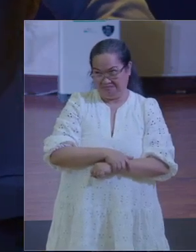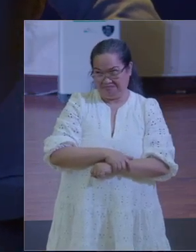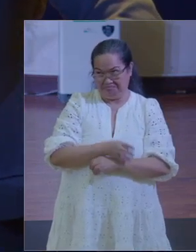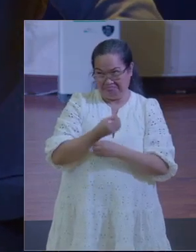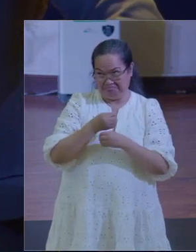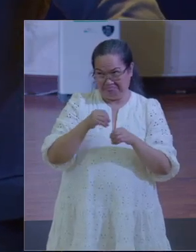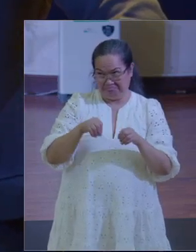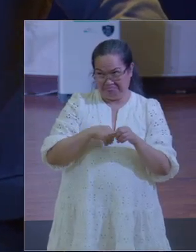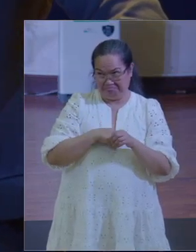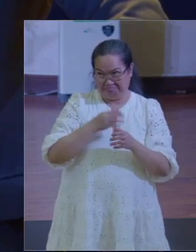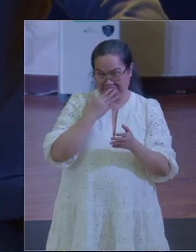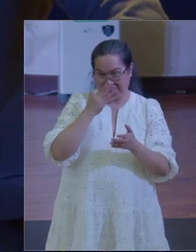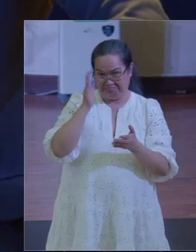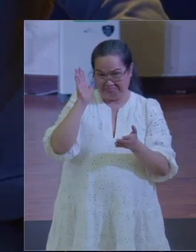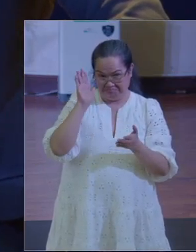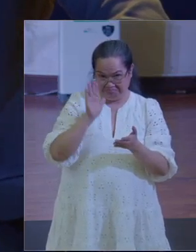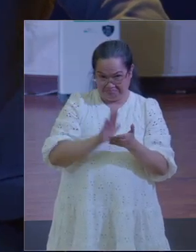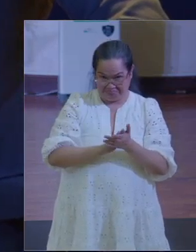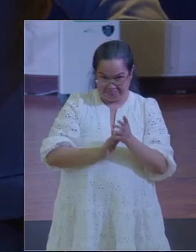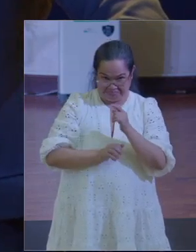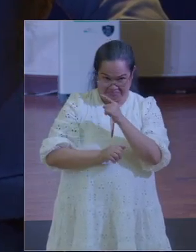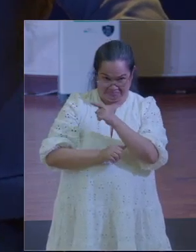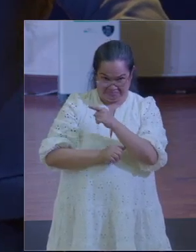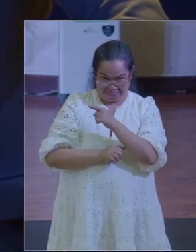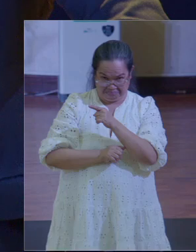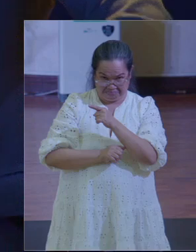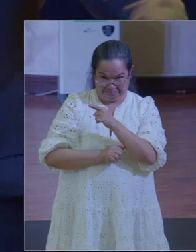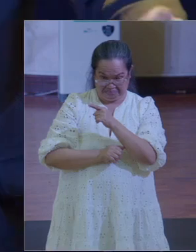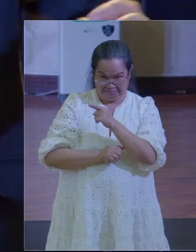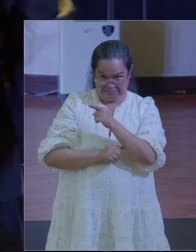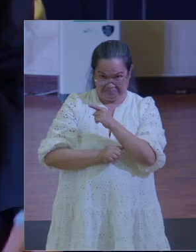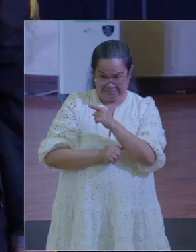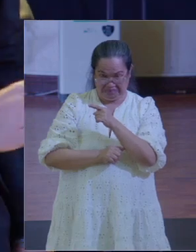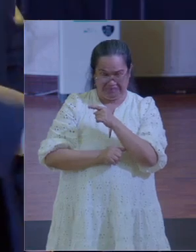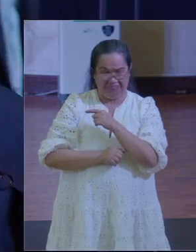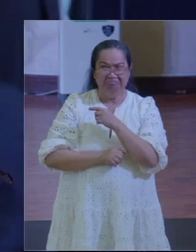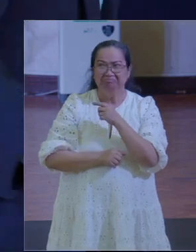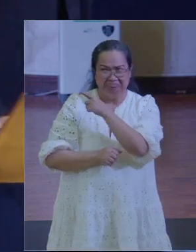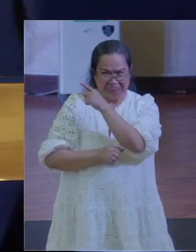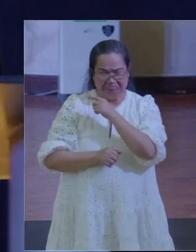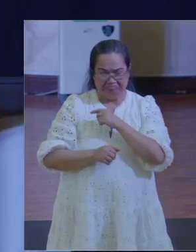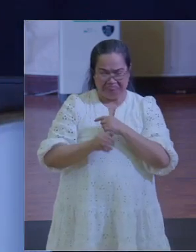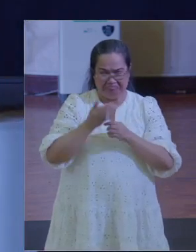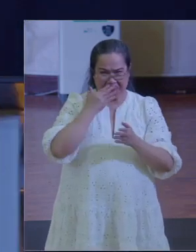eh. Oo. Walang Yahoo yan eh. No?